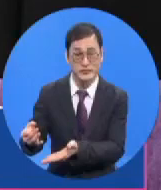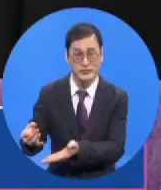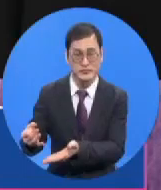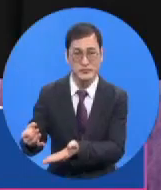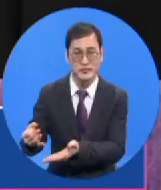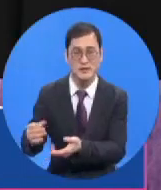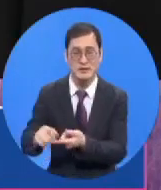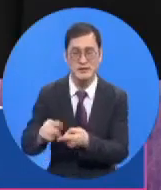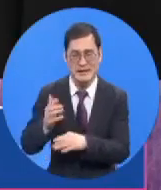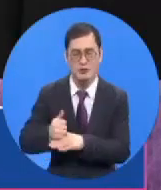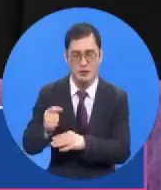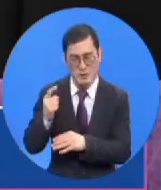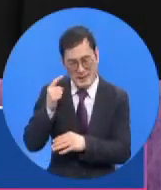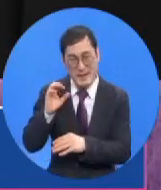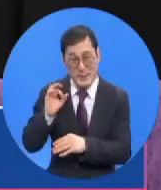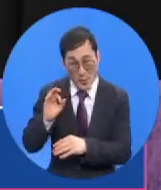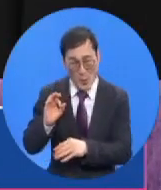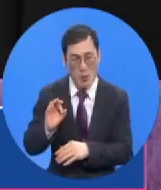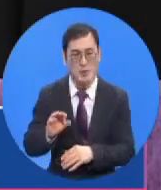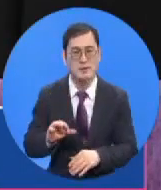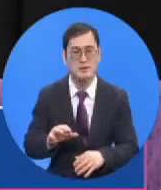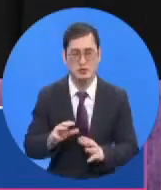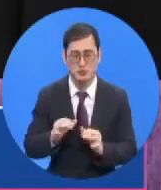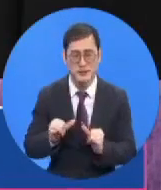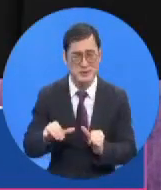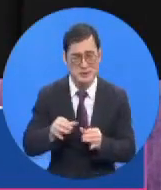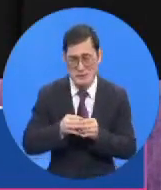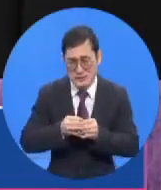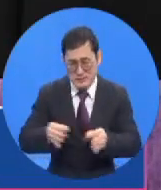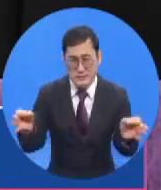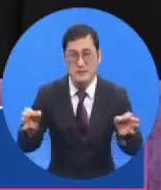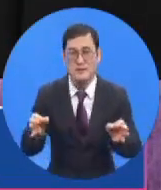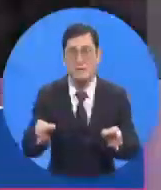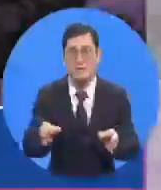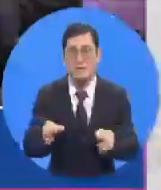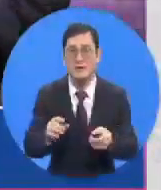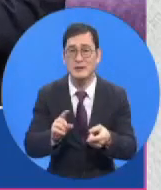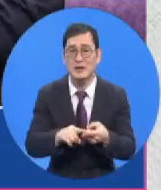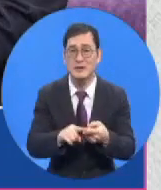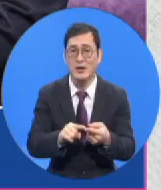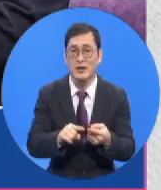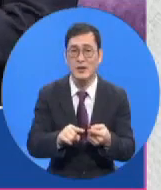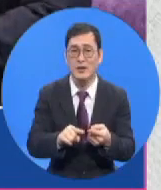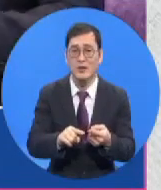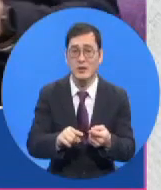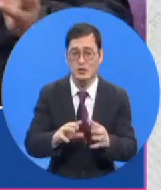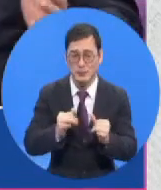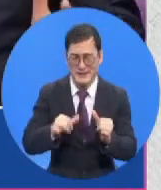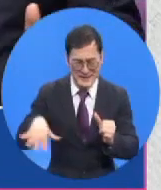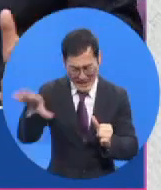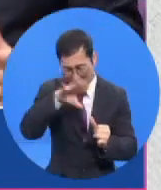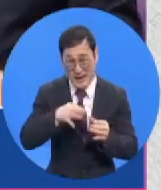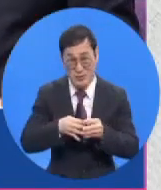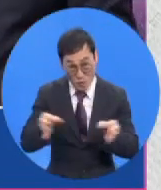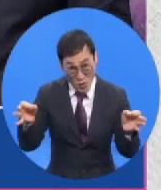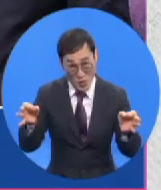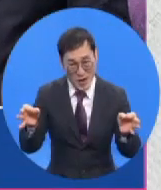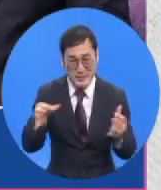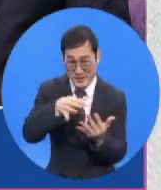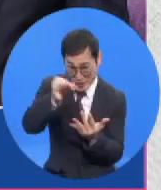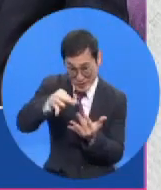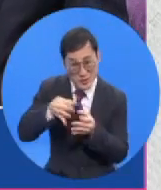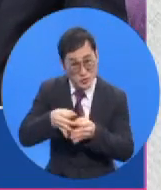이 재난지원금을 어떻게 할 거냐, 언제 할 거냐, 보편 선별 어떤 방식으로 할 거냐 이런 논의들이 이제 필요한